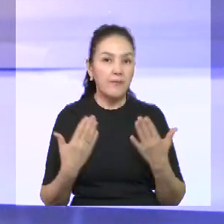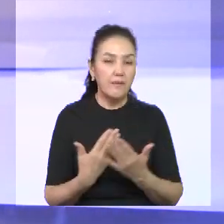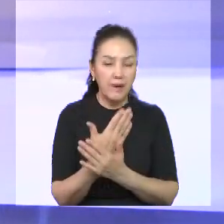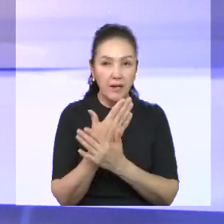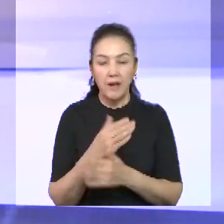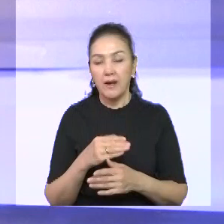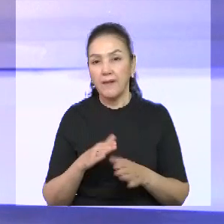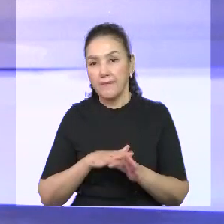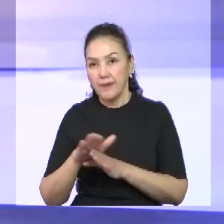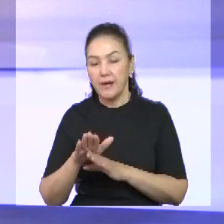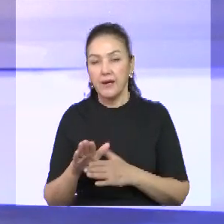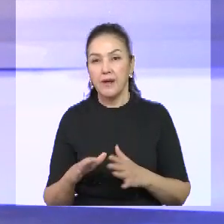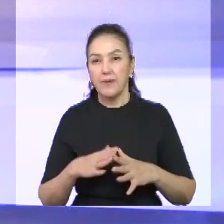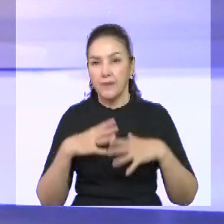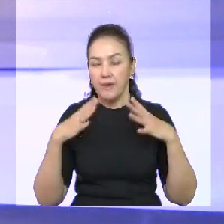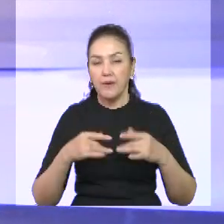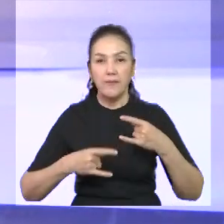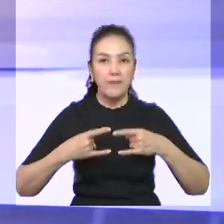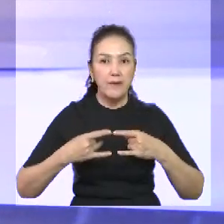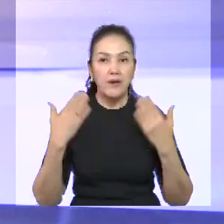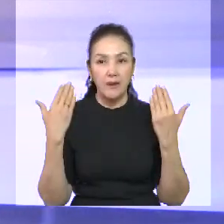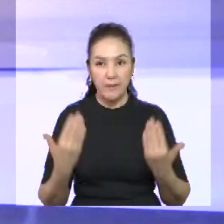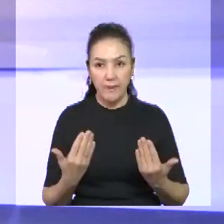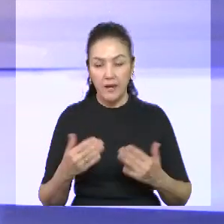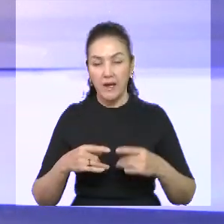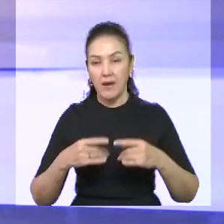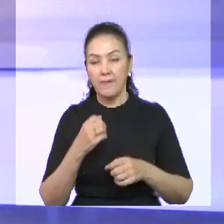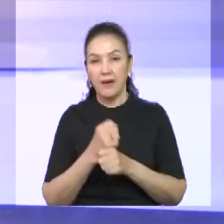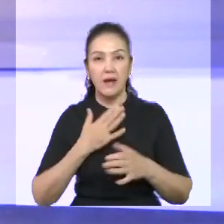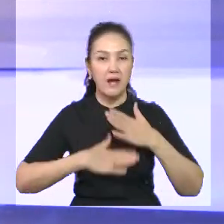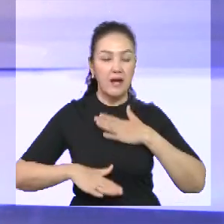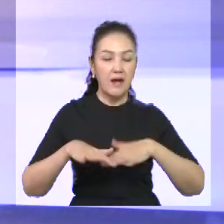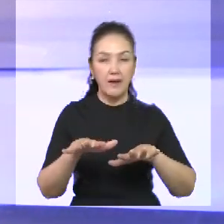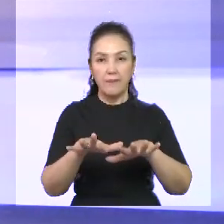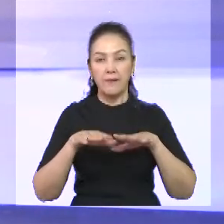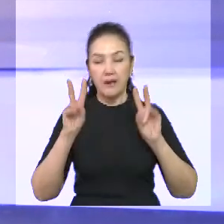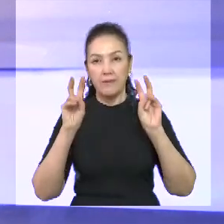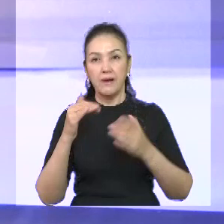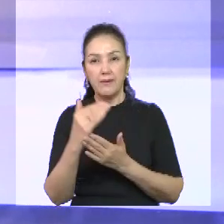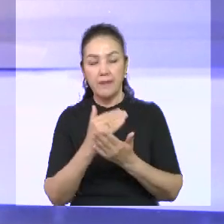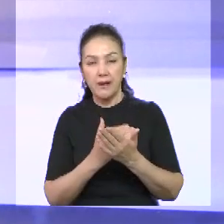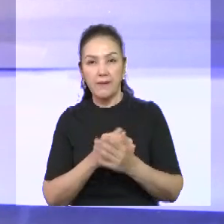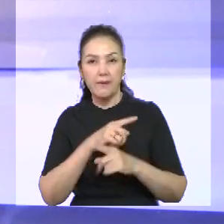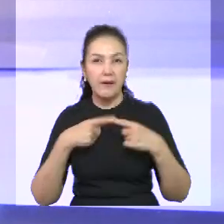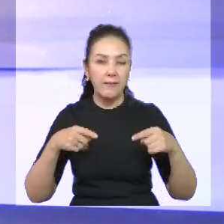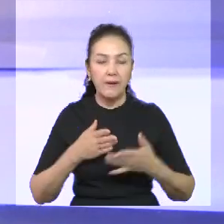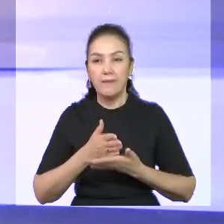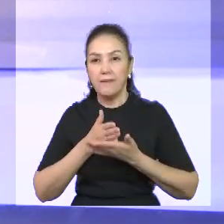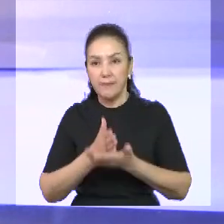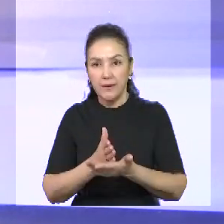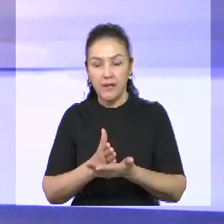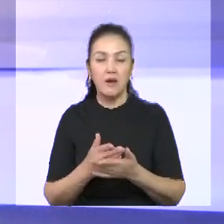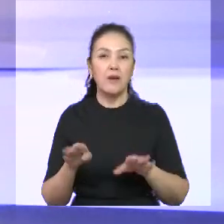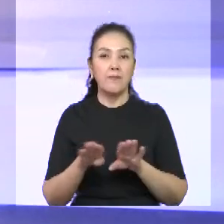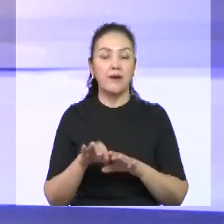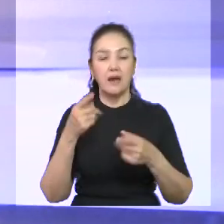проектов. Они пополнят и без того насыщенный эфир. Уже сейчас наша телекомпания радует аудиторию тематическими программами по самым различным направлениям, в